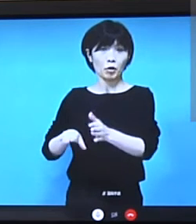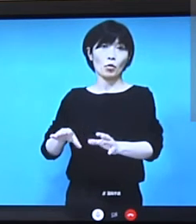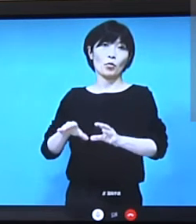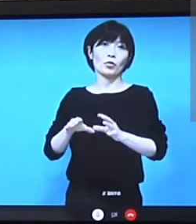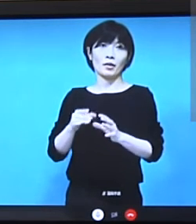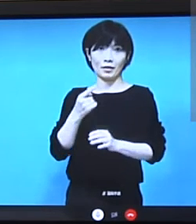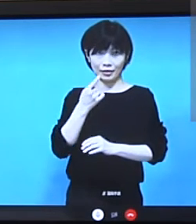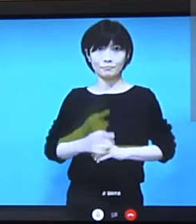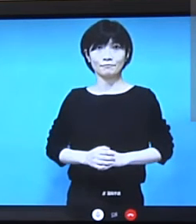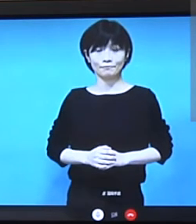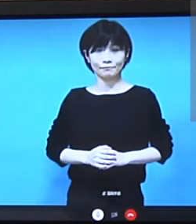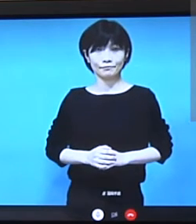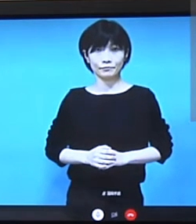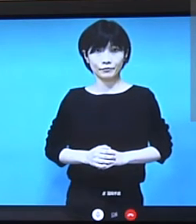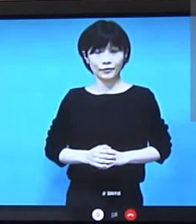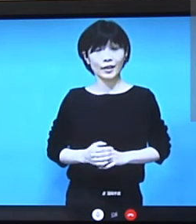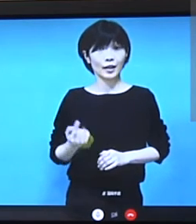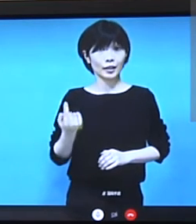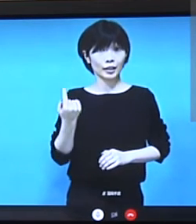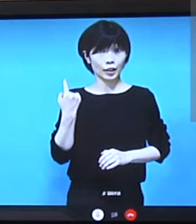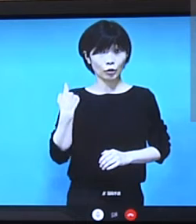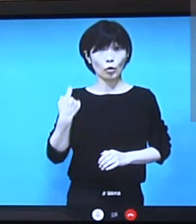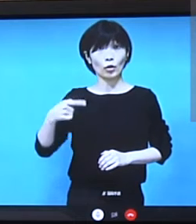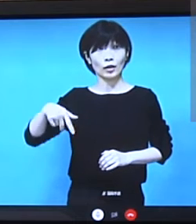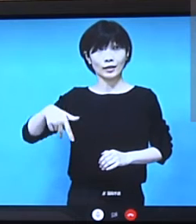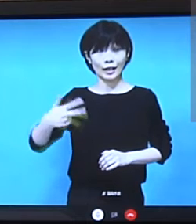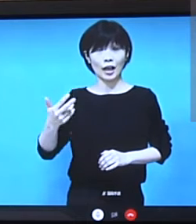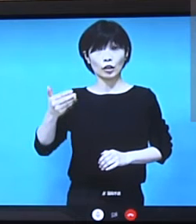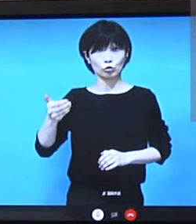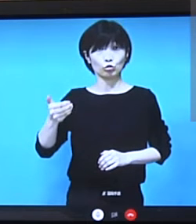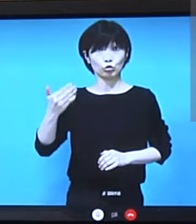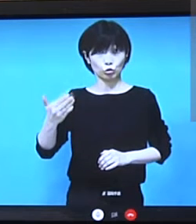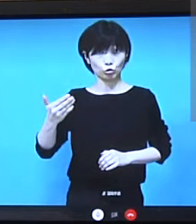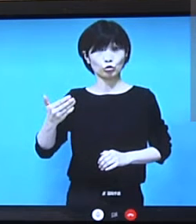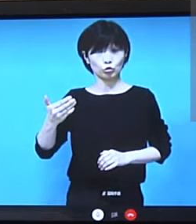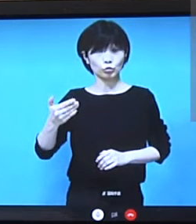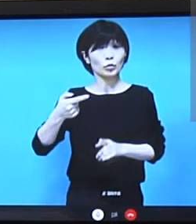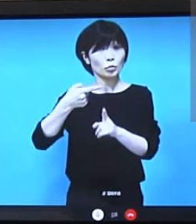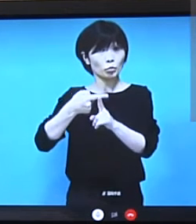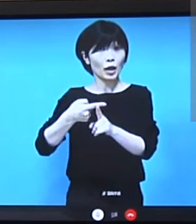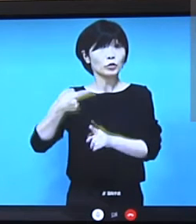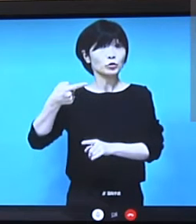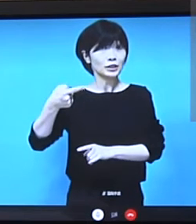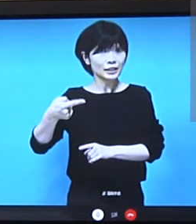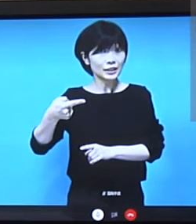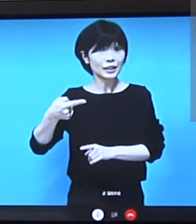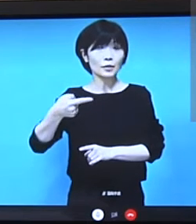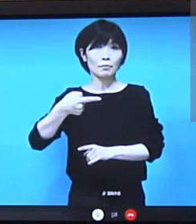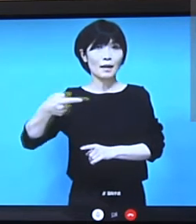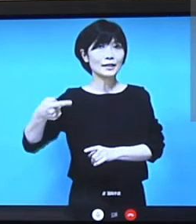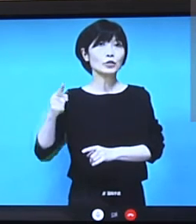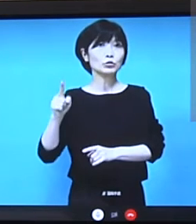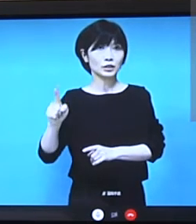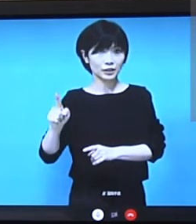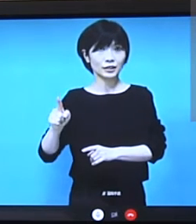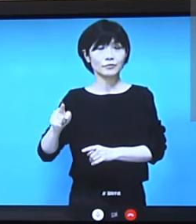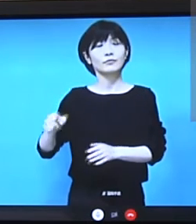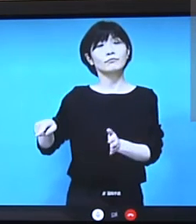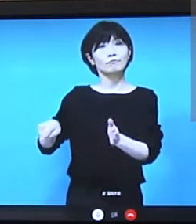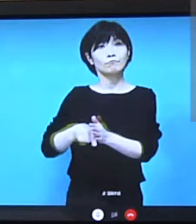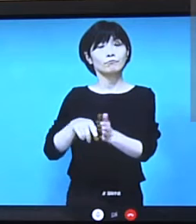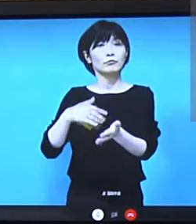昨日までの799名に本日プラス1、マイナス1で、本日時点での感染者は799名ということにな